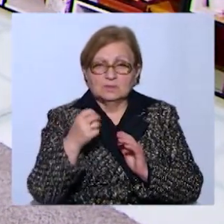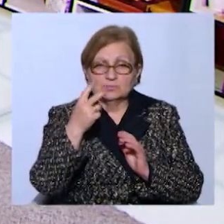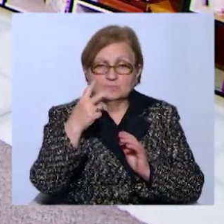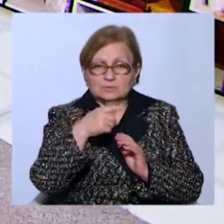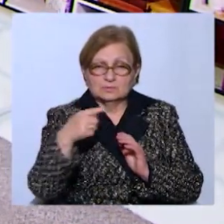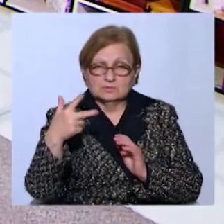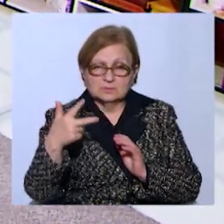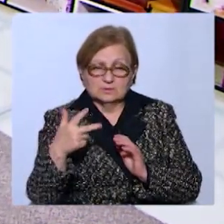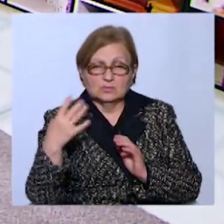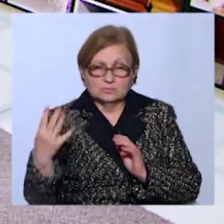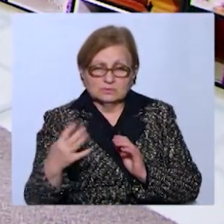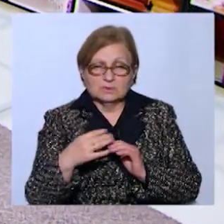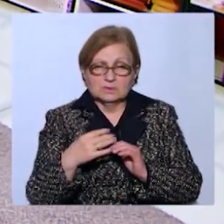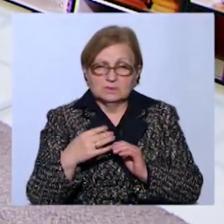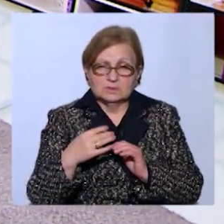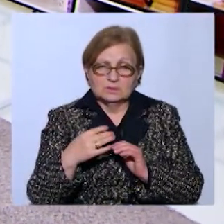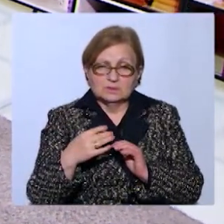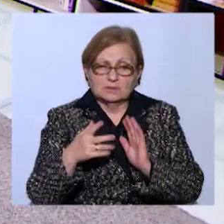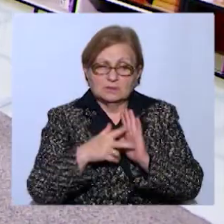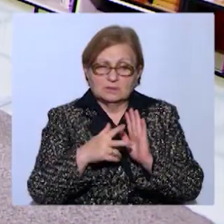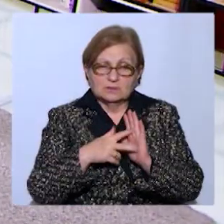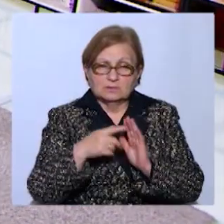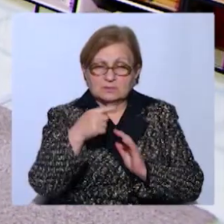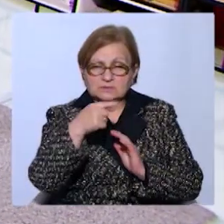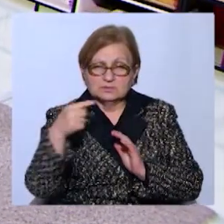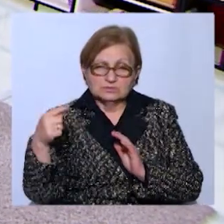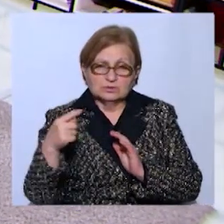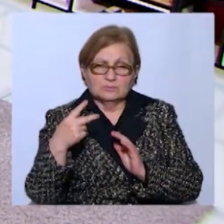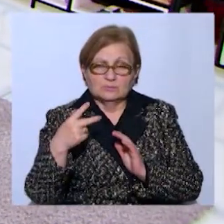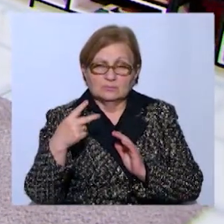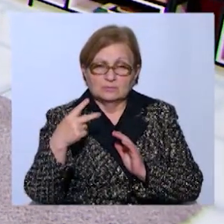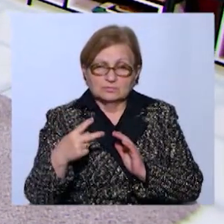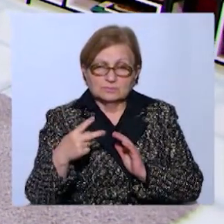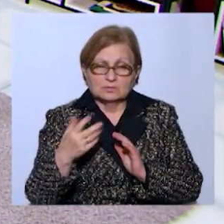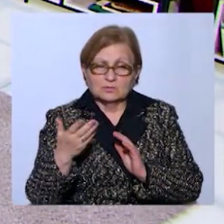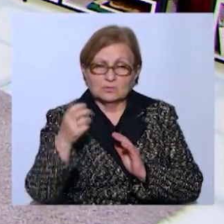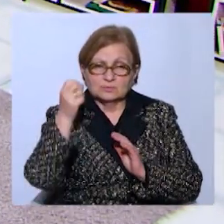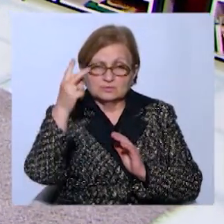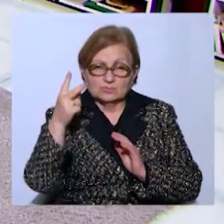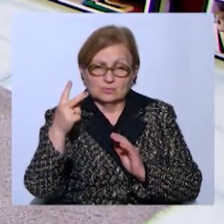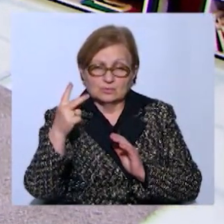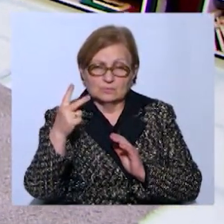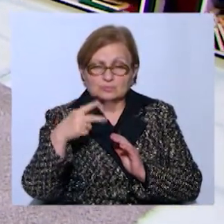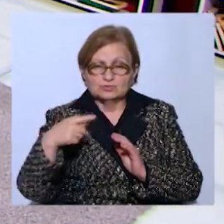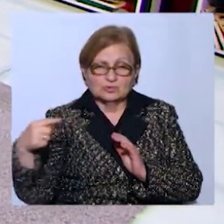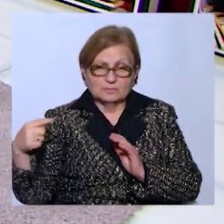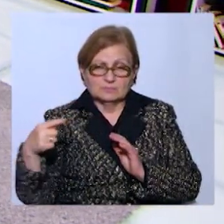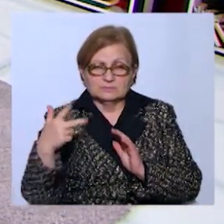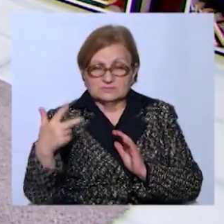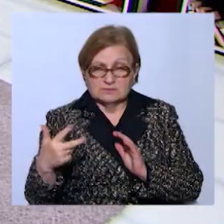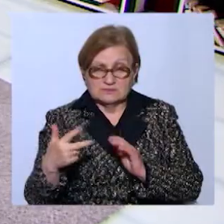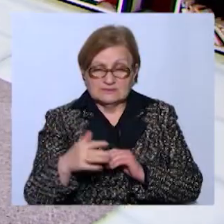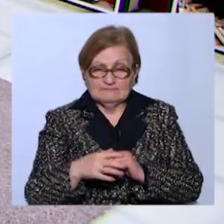ფარდობა 3-თან ისევ 4-ია, ანუ 8 ისე შეეფარდება 2-ს, როგორც 12 შეეფარდება